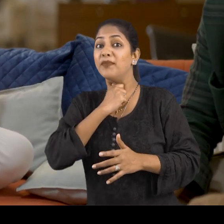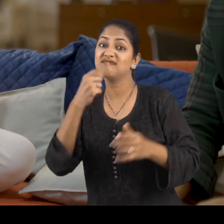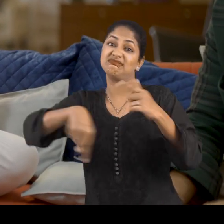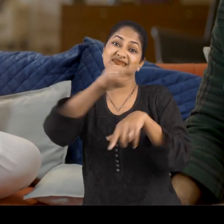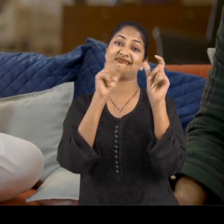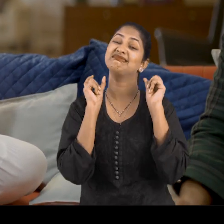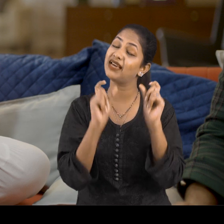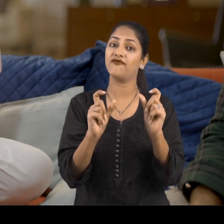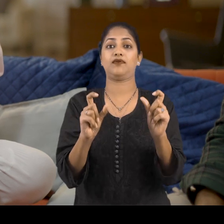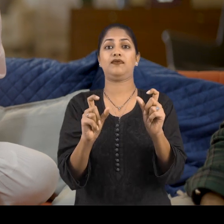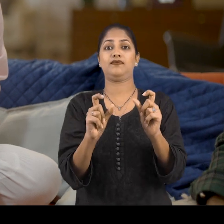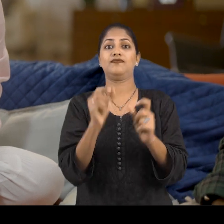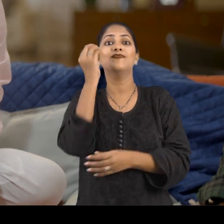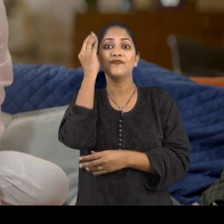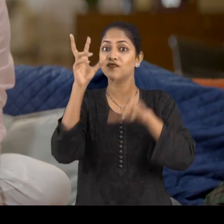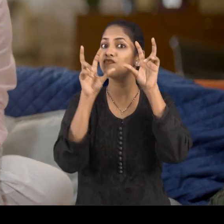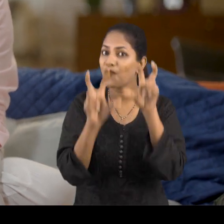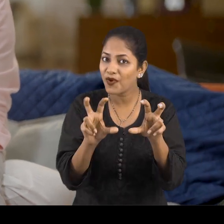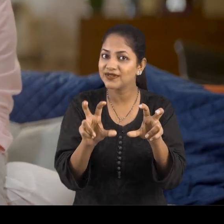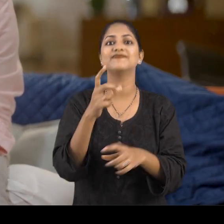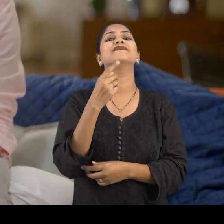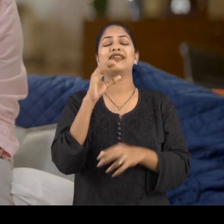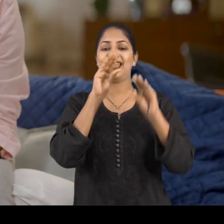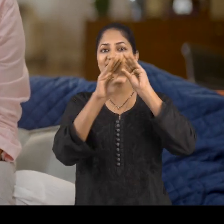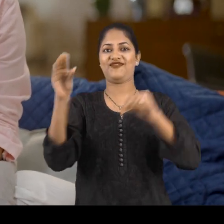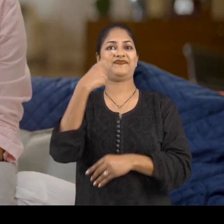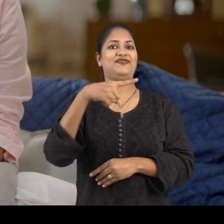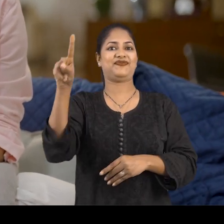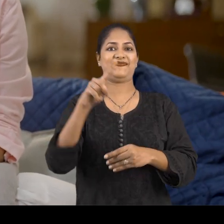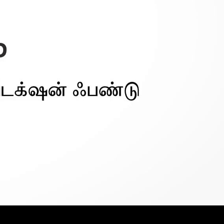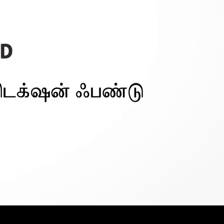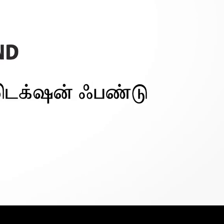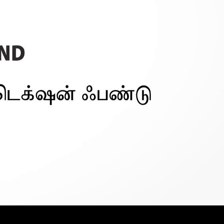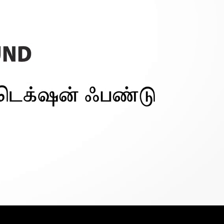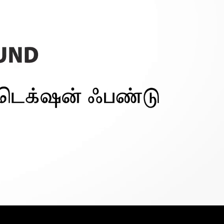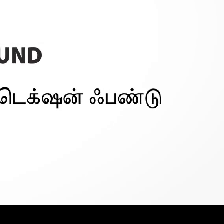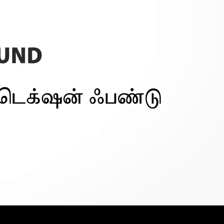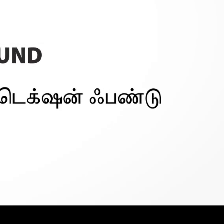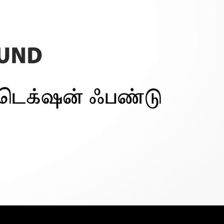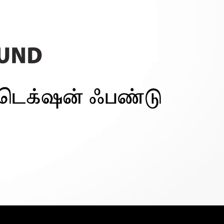நம்பாம அதுல இருந்து தள்ளியே இருங்க. புத்திசாலியா இருங்க, நல்லபடியா முதலீடு செய்யுங்க.